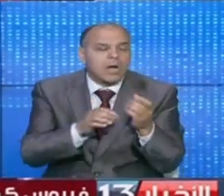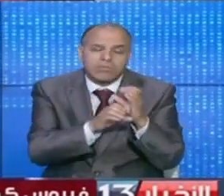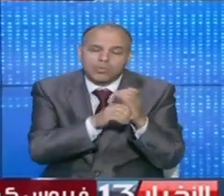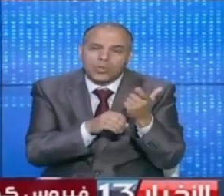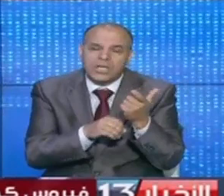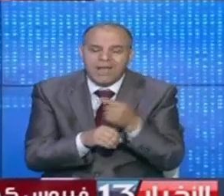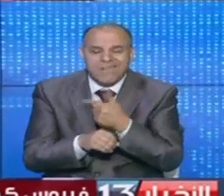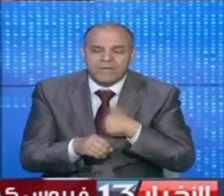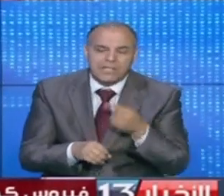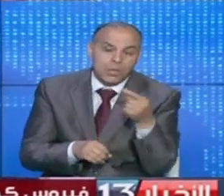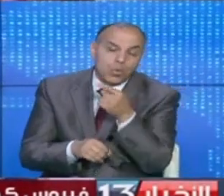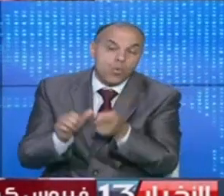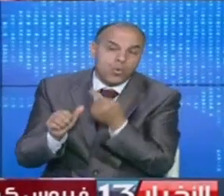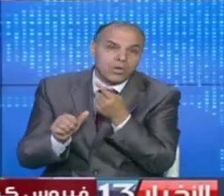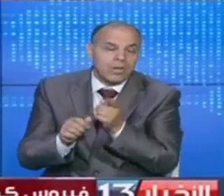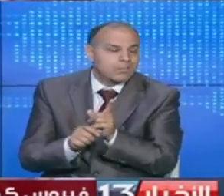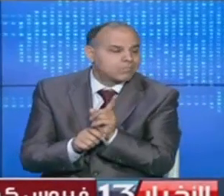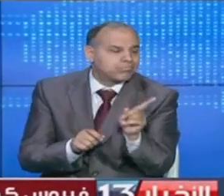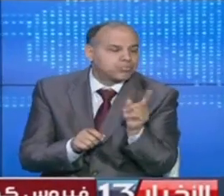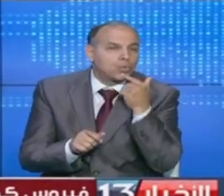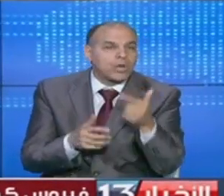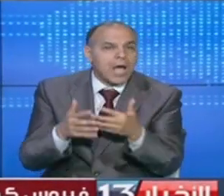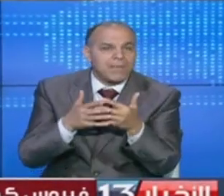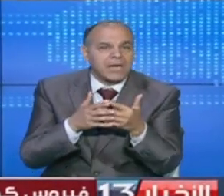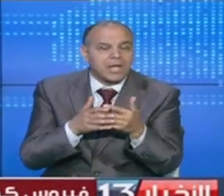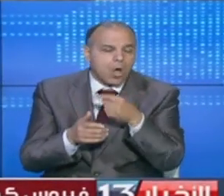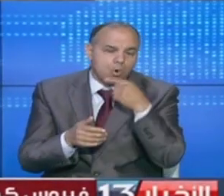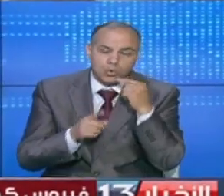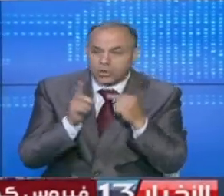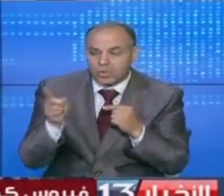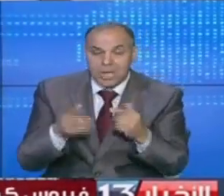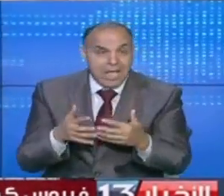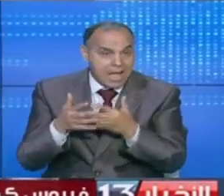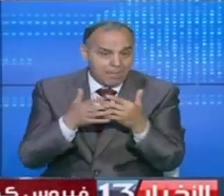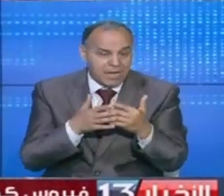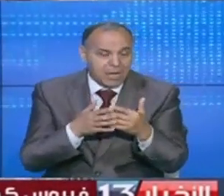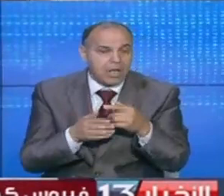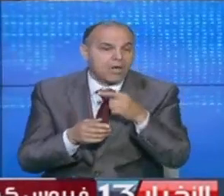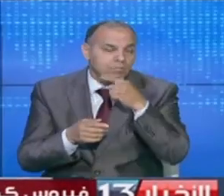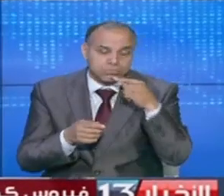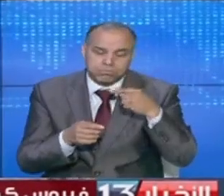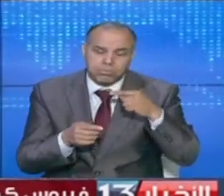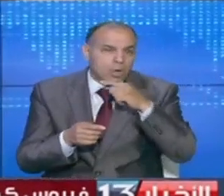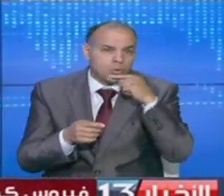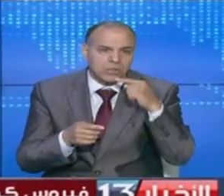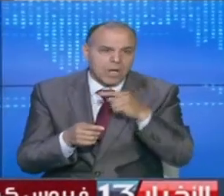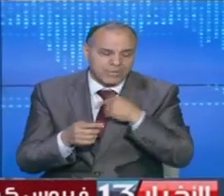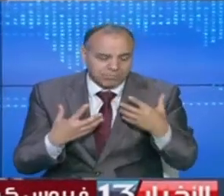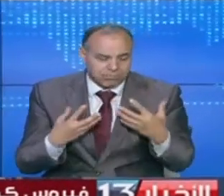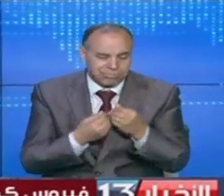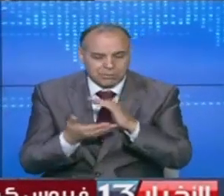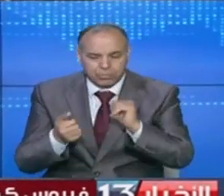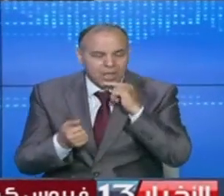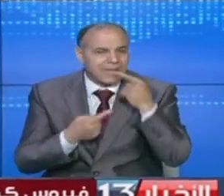بؤره المره الاولى اتهامات توسعت لتشمل روسيا حيث اعتبرت واشنطن ان بكين وموسكو يسر يعني تعاونهما في مجال